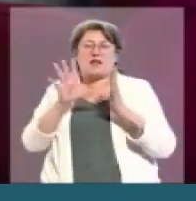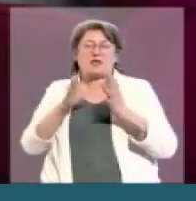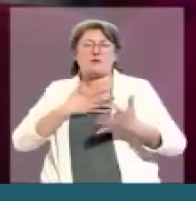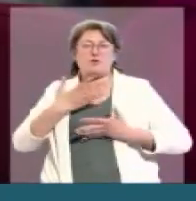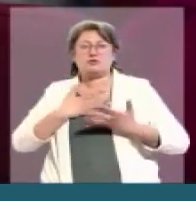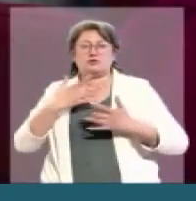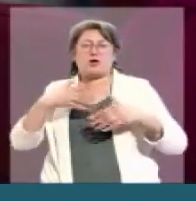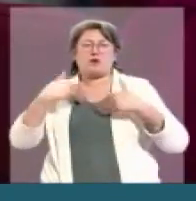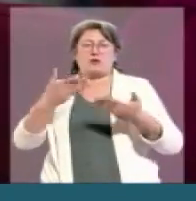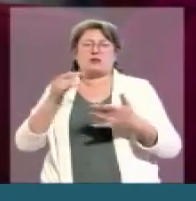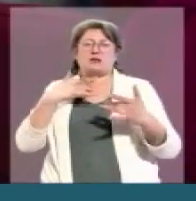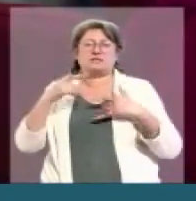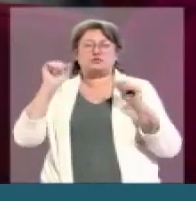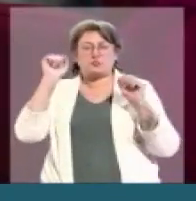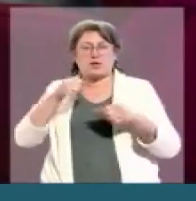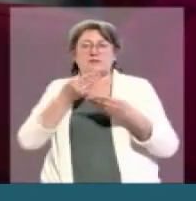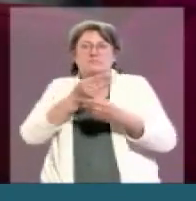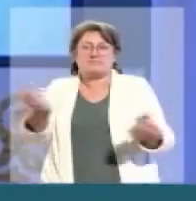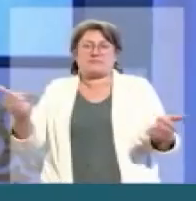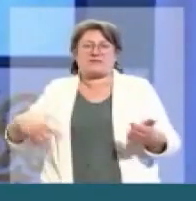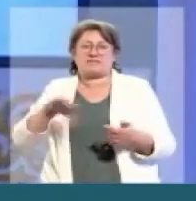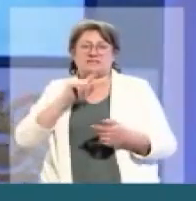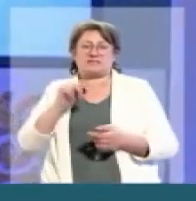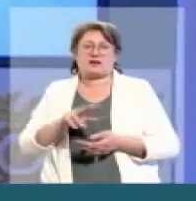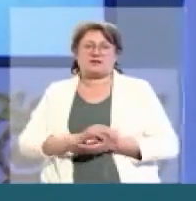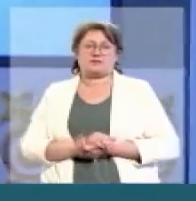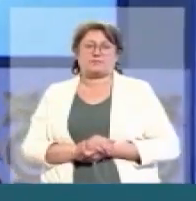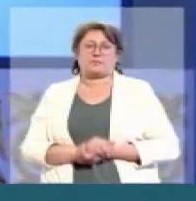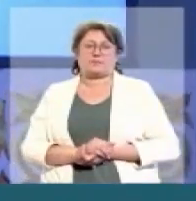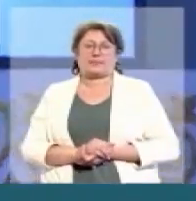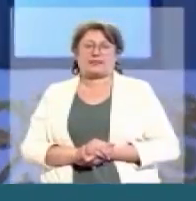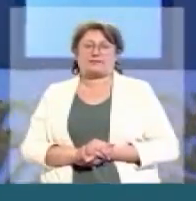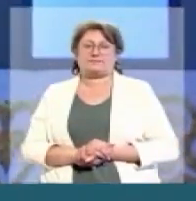эмоции, которые исходили от артистов, сумели зажечь весь зал.